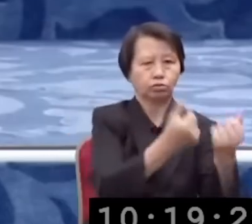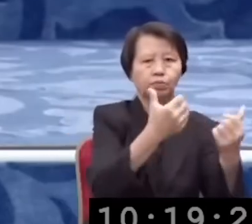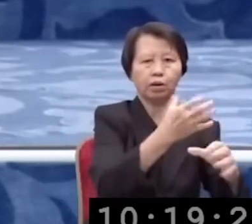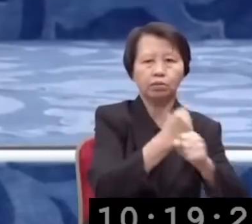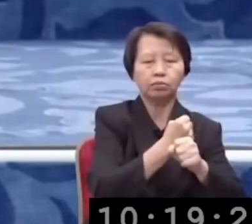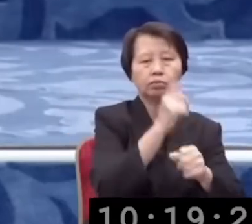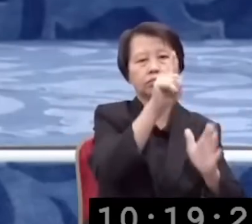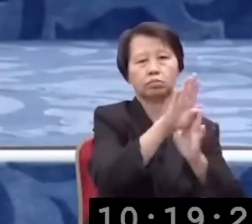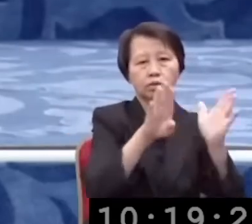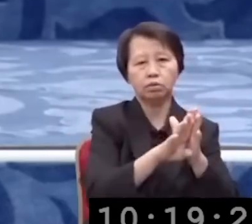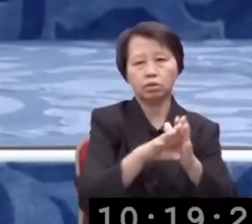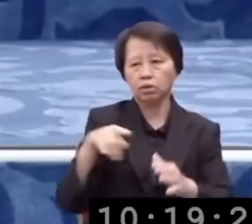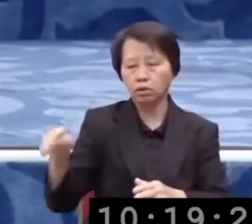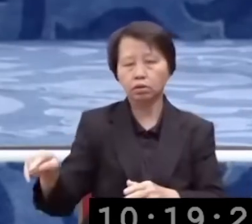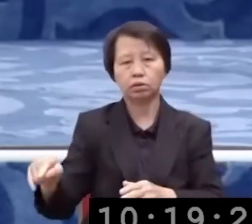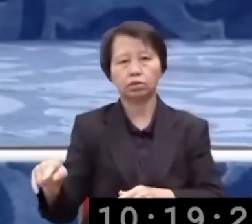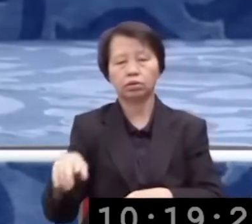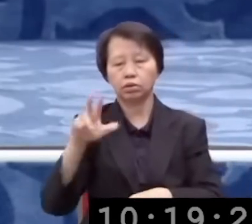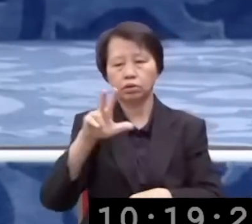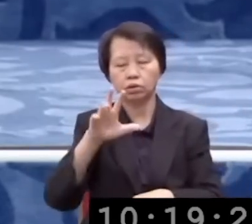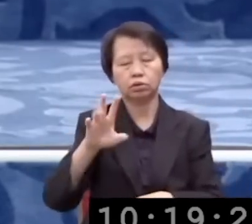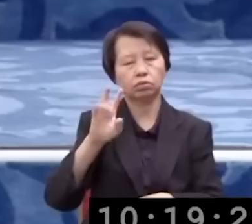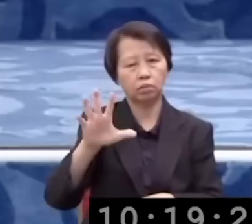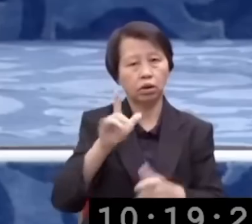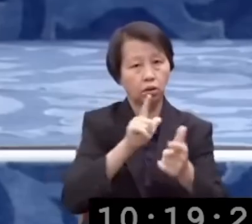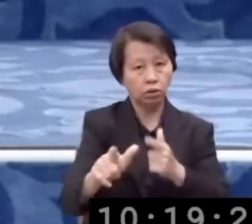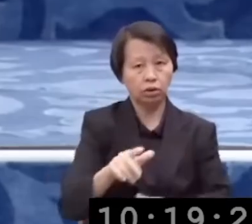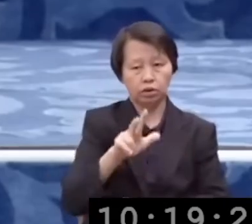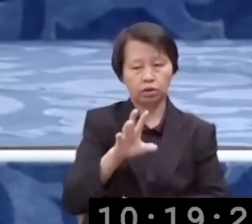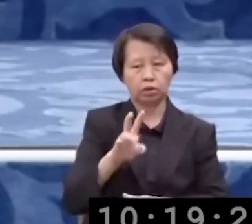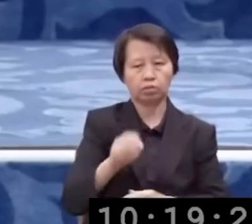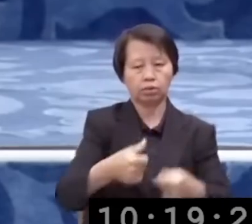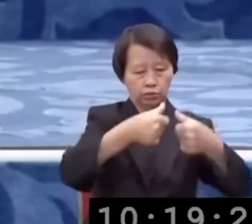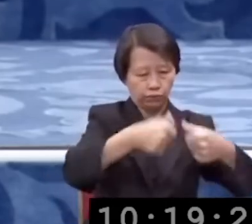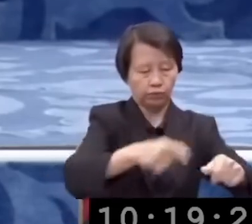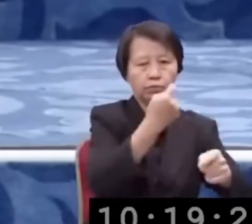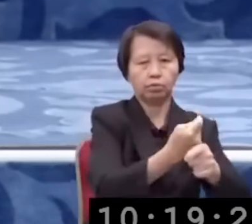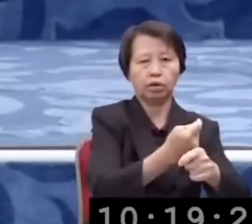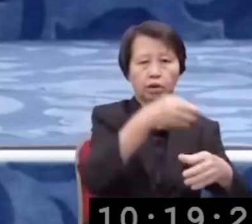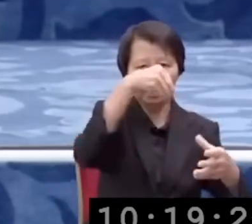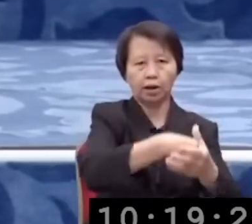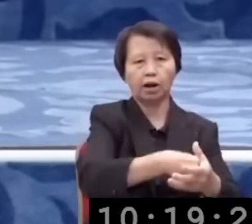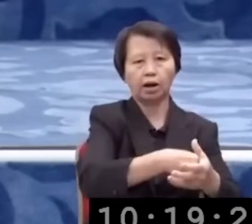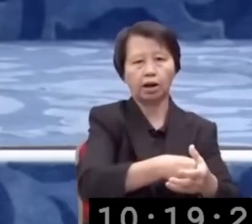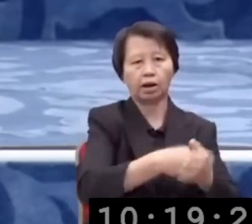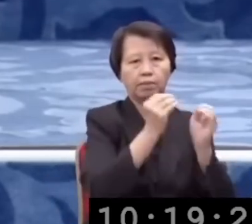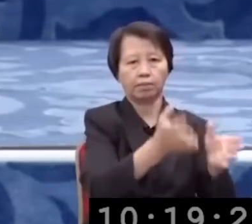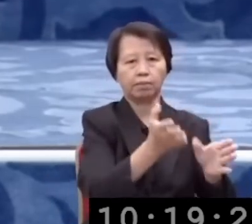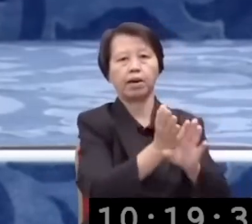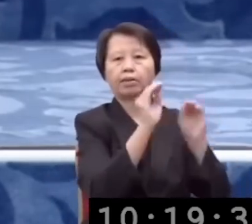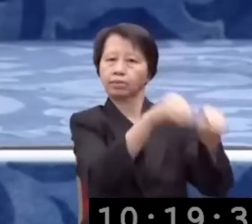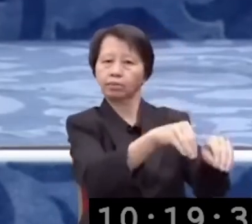375 375 Indah lulus 375 sudah pun dalam sistem